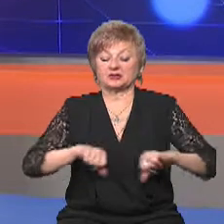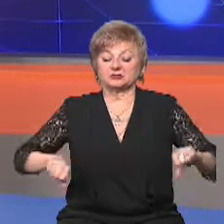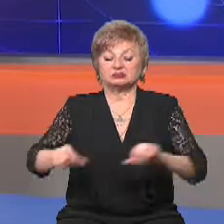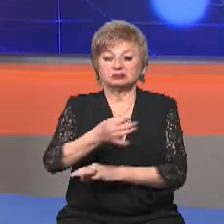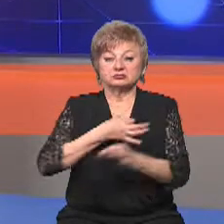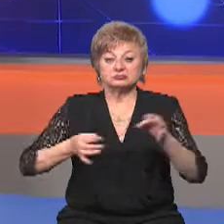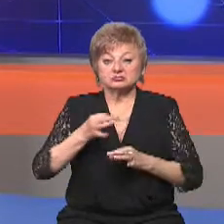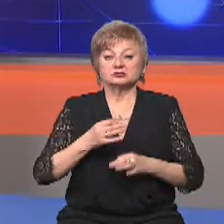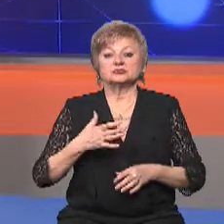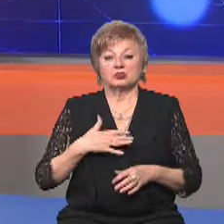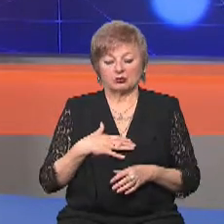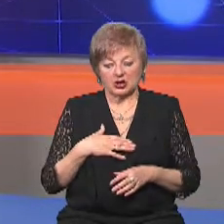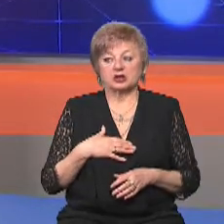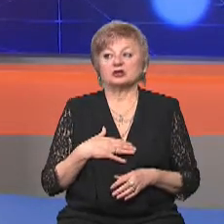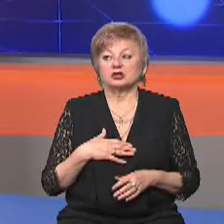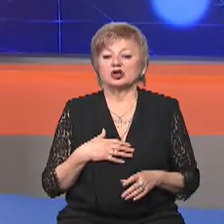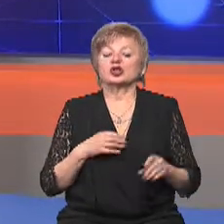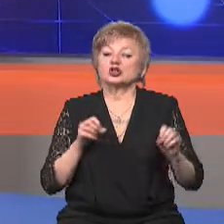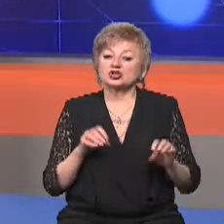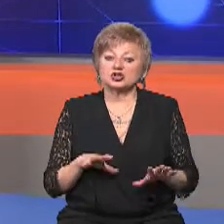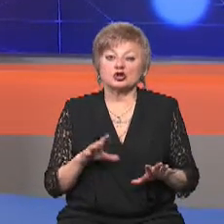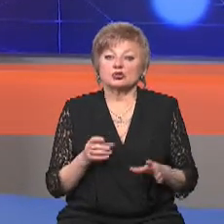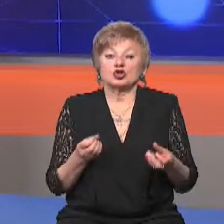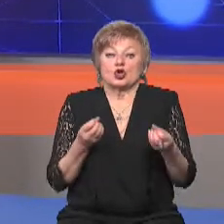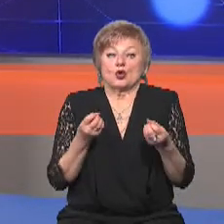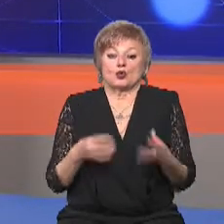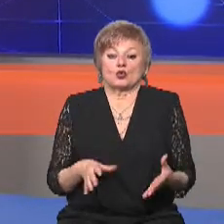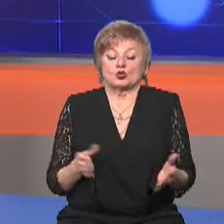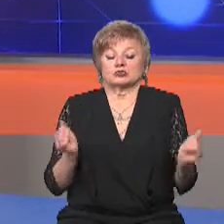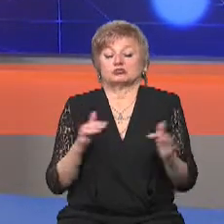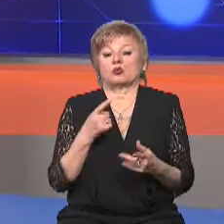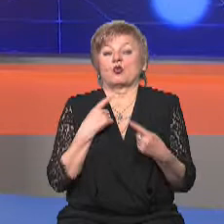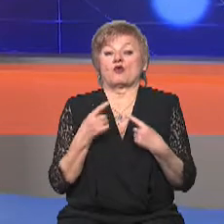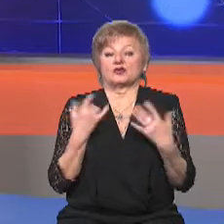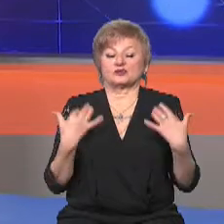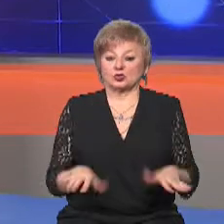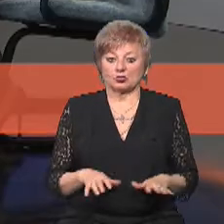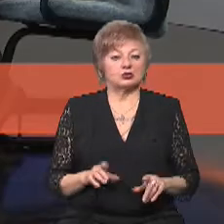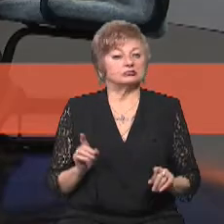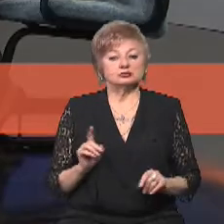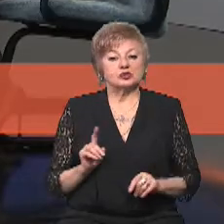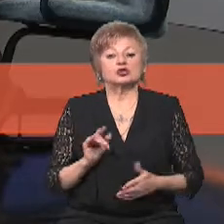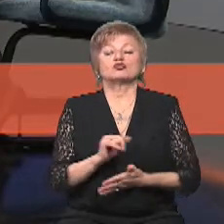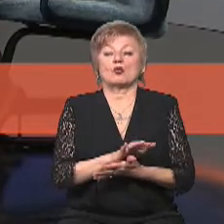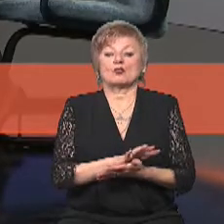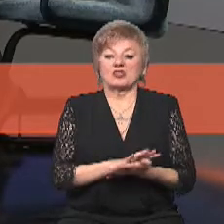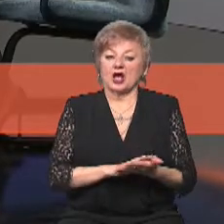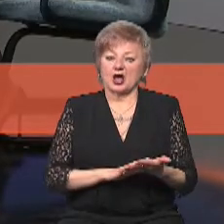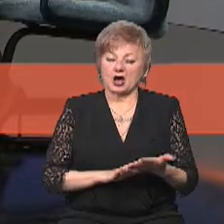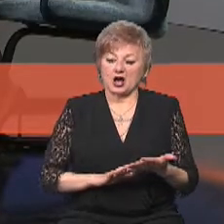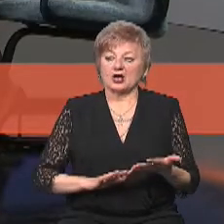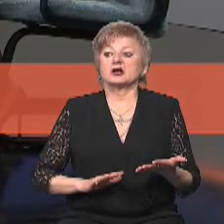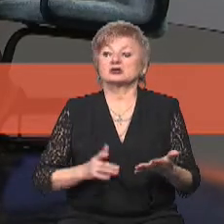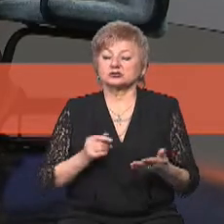столу ми тоді прийшли до того, щоб, ну, це не просто зібратись поговорити, а щоб подальшому